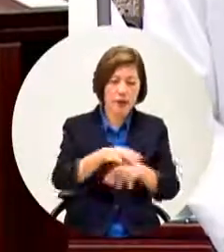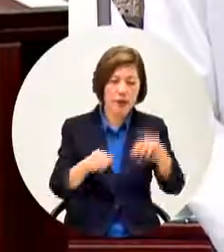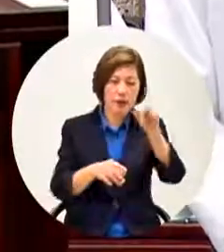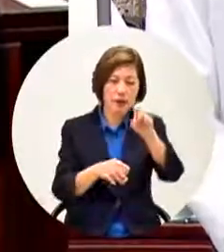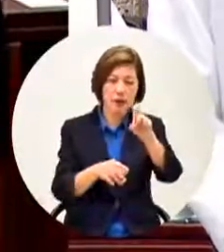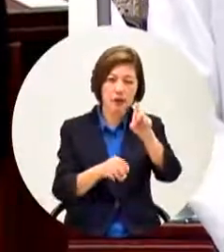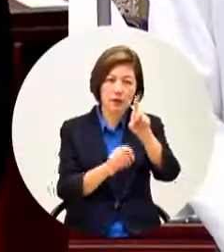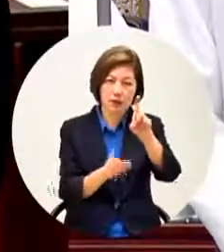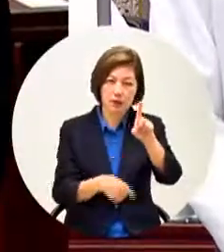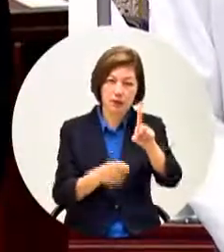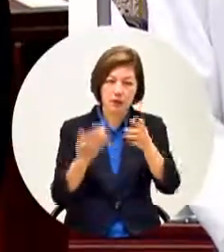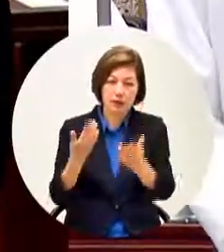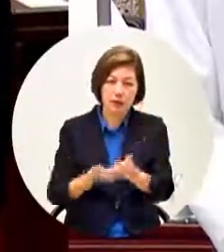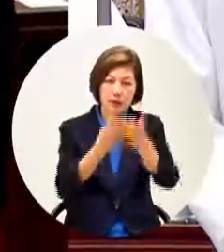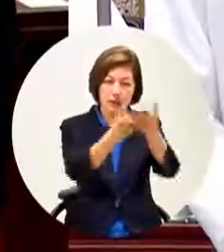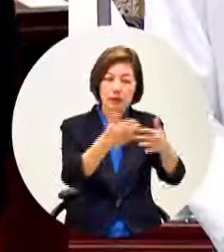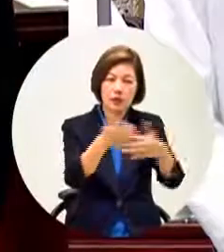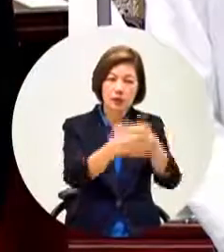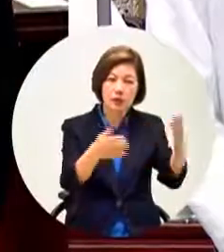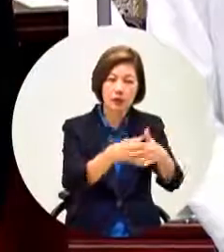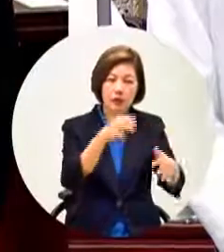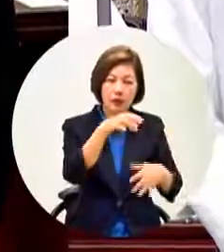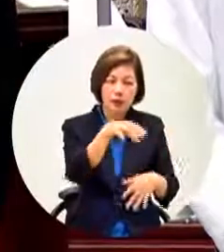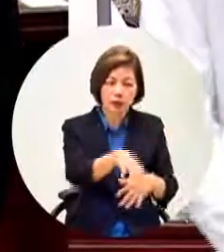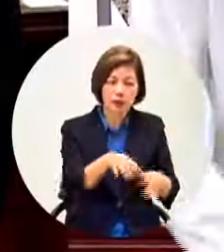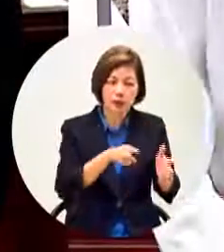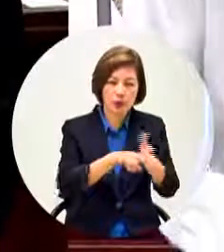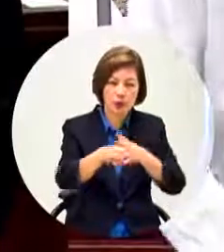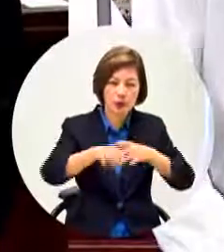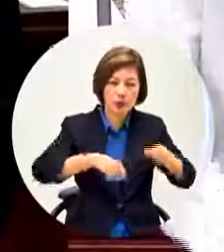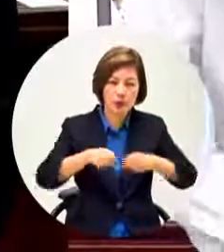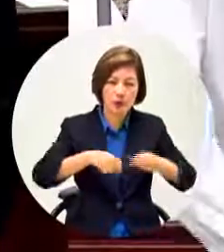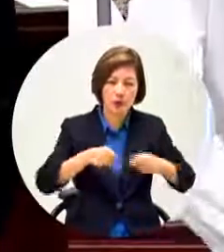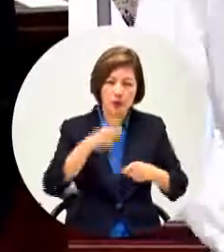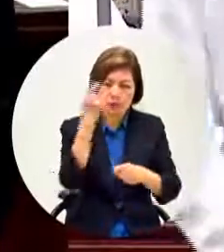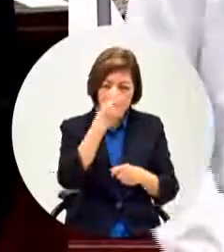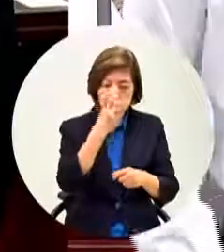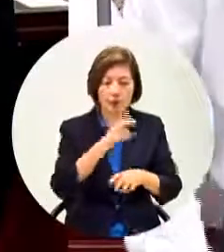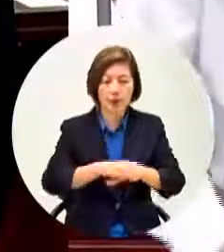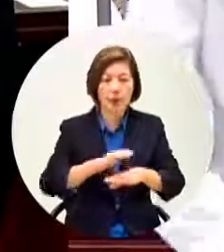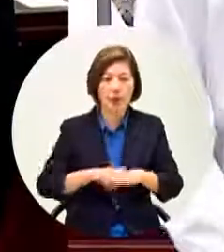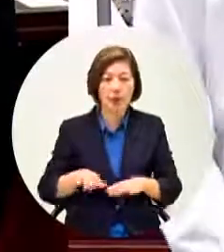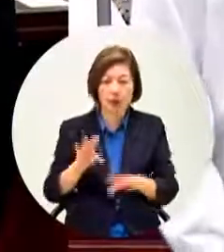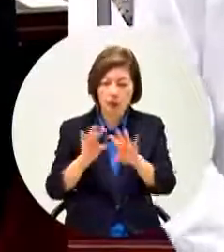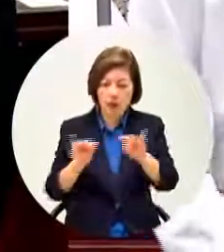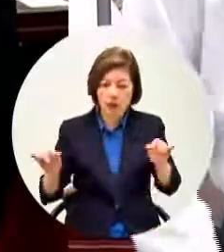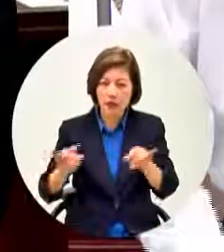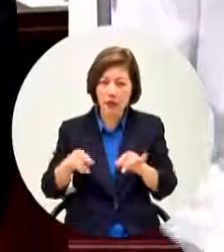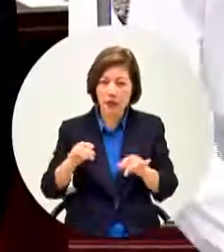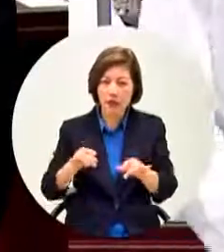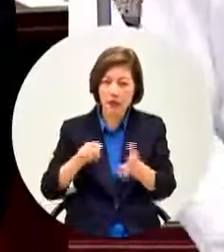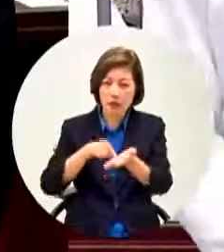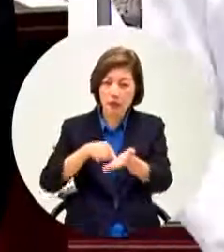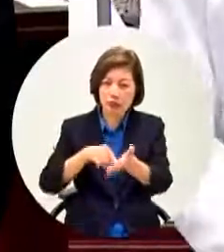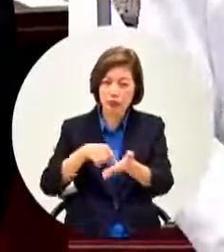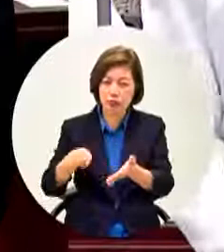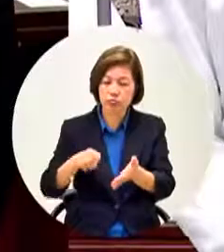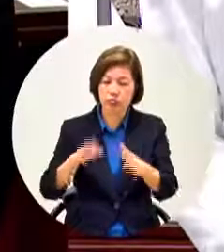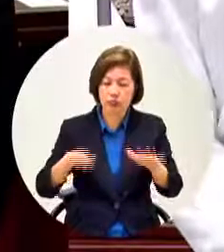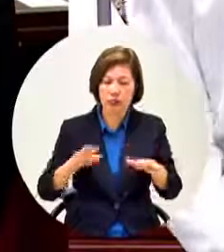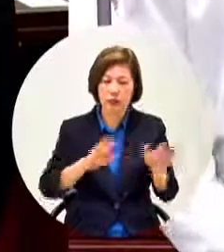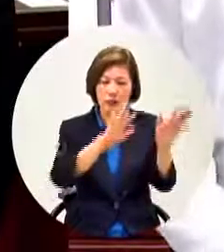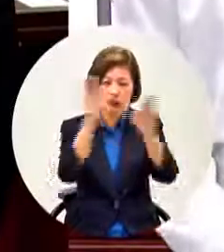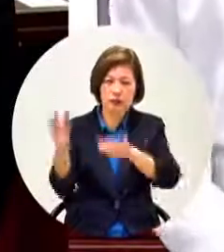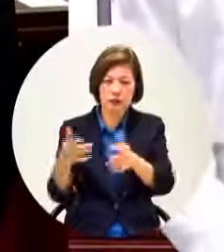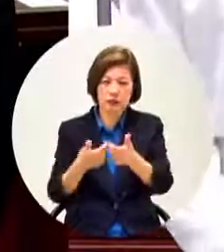咱就会送去迄个交通部转环保署来审查。哦，啊，另外就是用地取得的部分，咱目前完全按照咱的进度去处理。哦，这